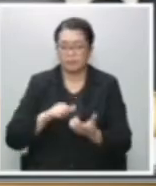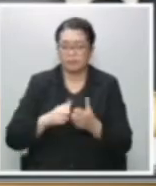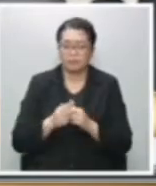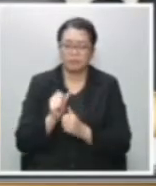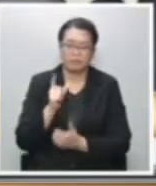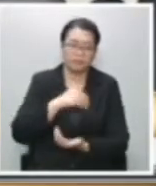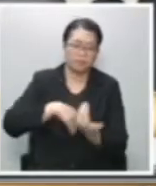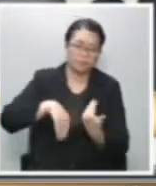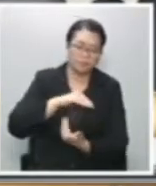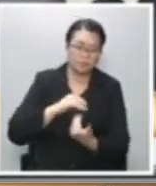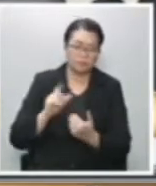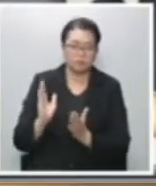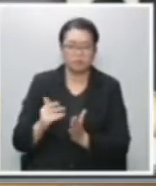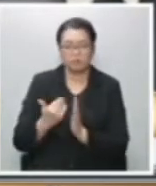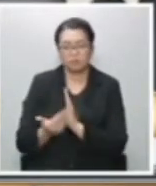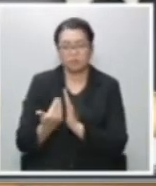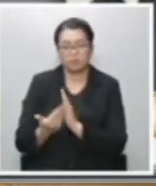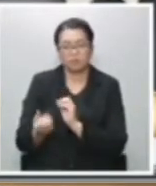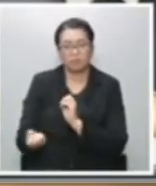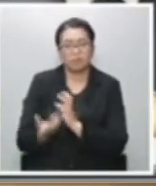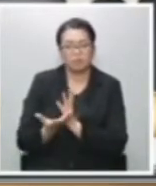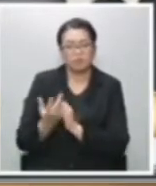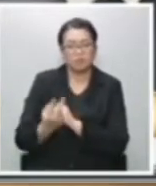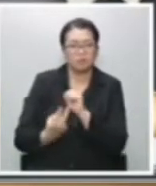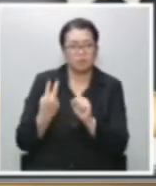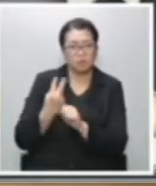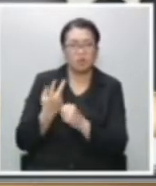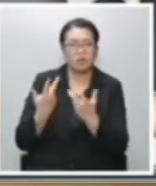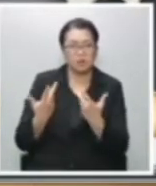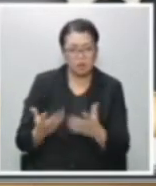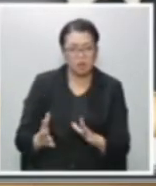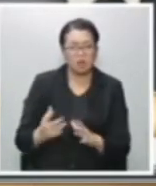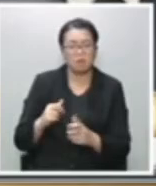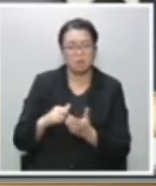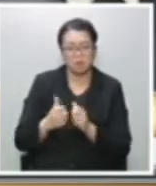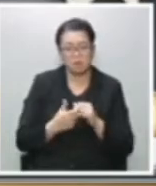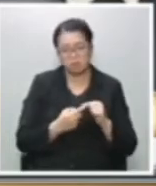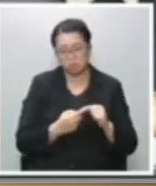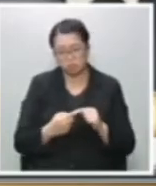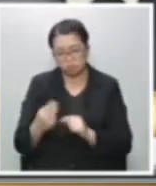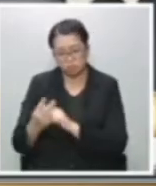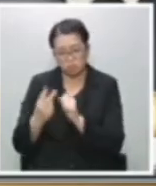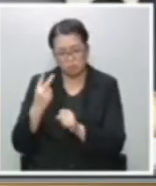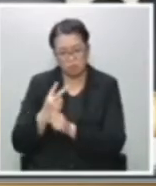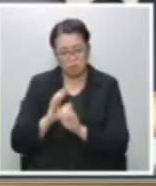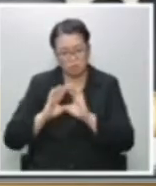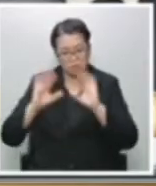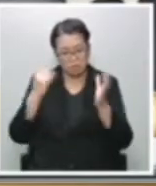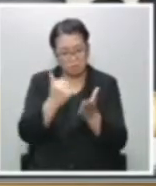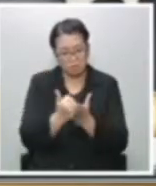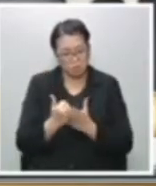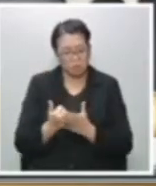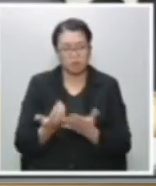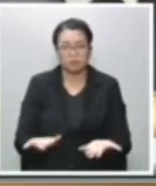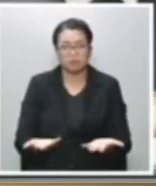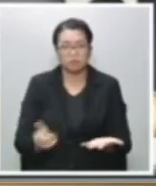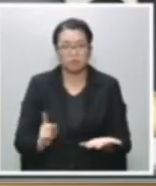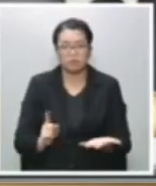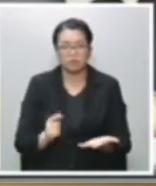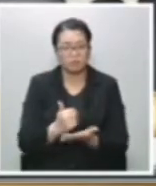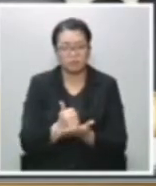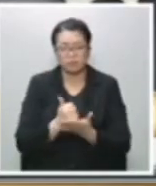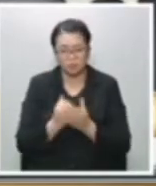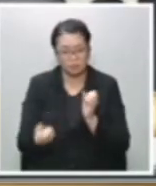านเนี่ยประสบภัยแล้งอย่างหนักมา2ปีต่อเนื่องกันทางรัฐบาลเนี่ยจะช่วยแก้ไขปัญหา